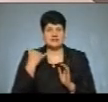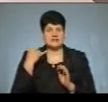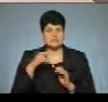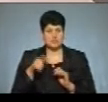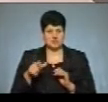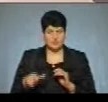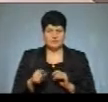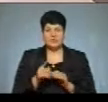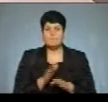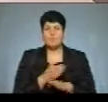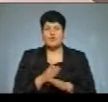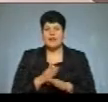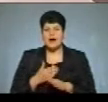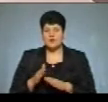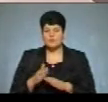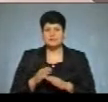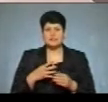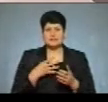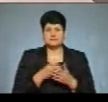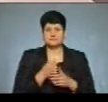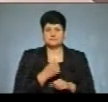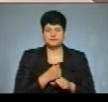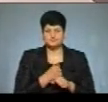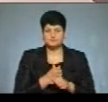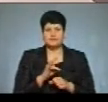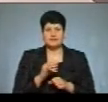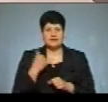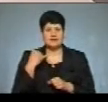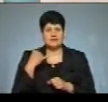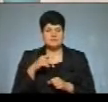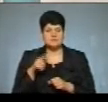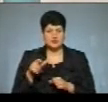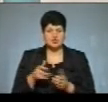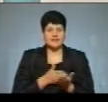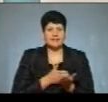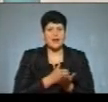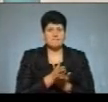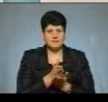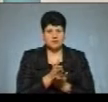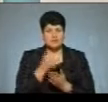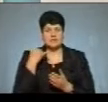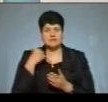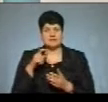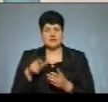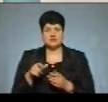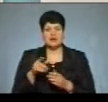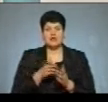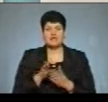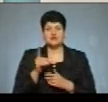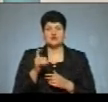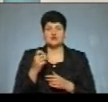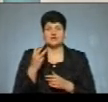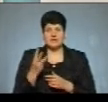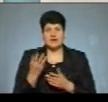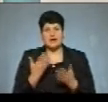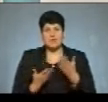Вони поділяються за своїми функціями на диспетчера напрямку і диспетчера лінії 103 або по